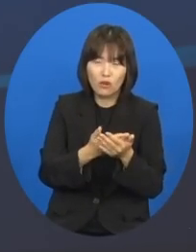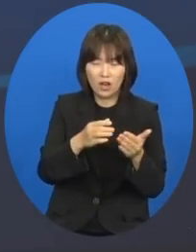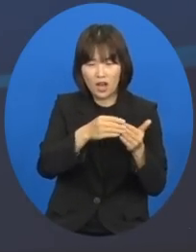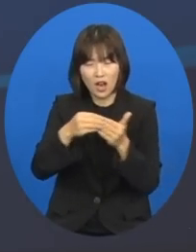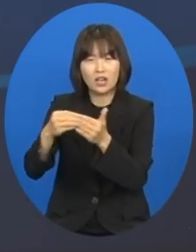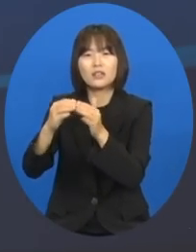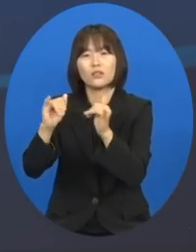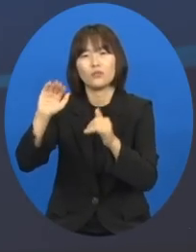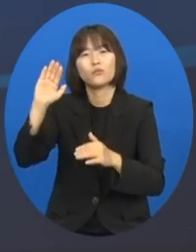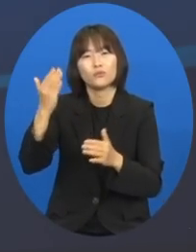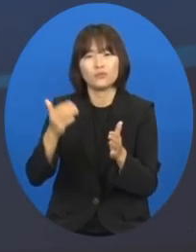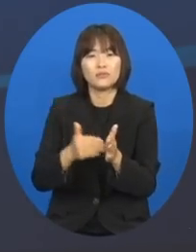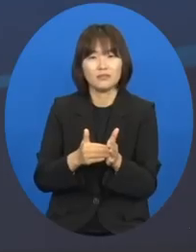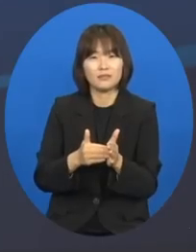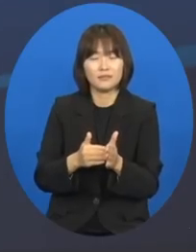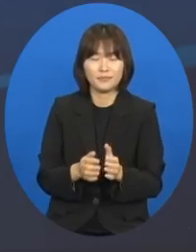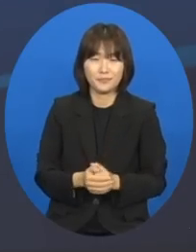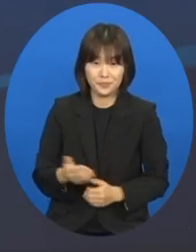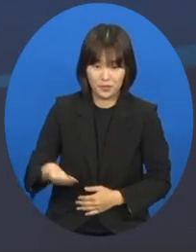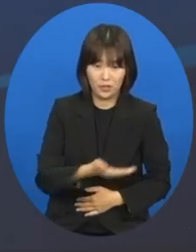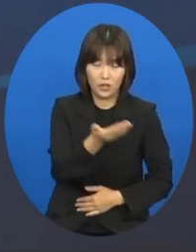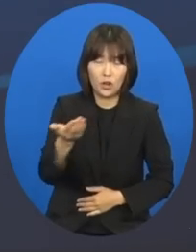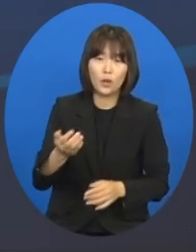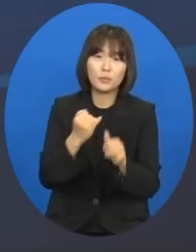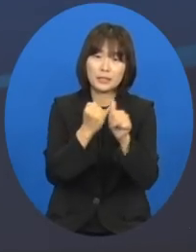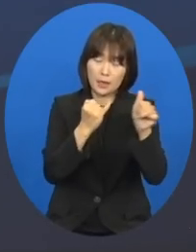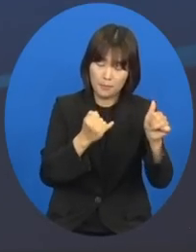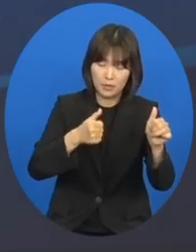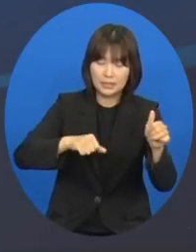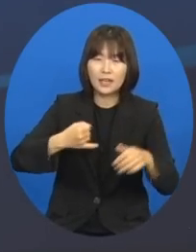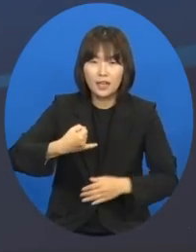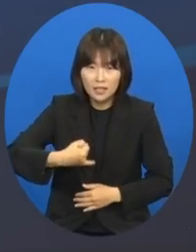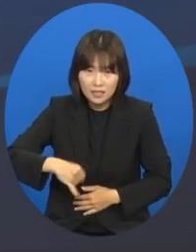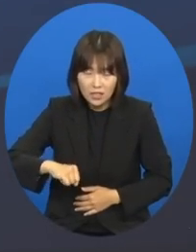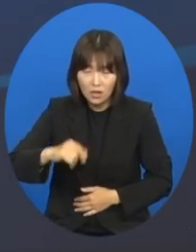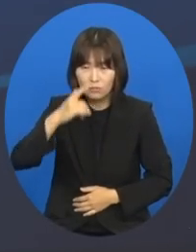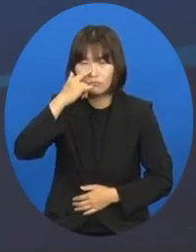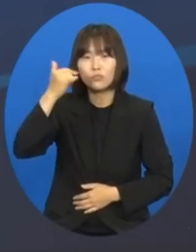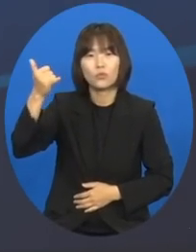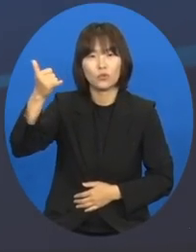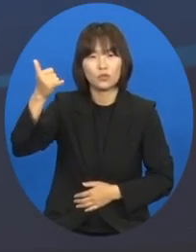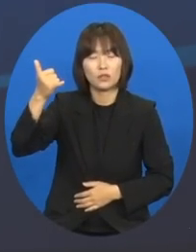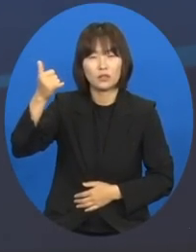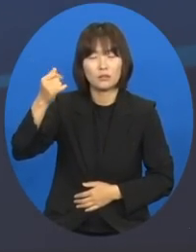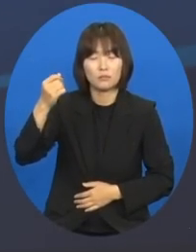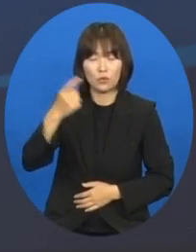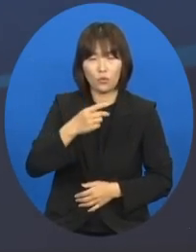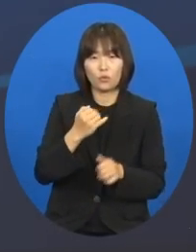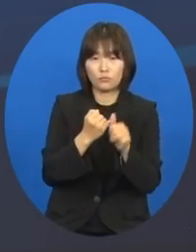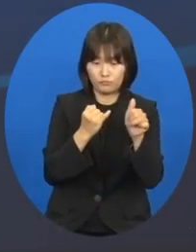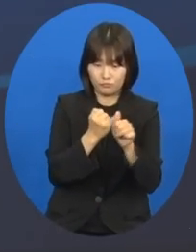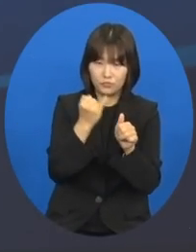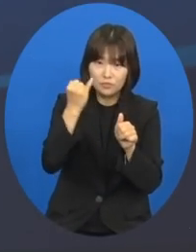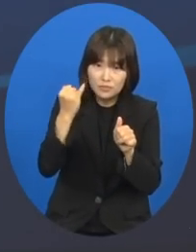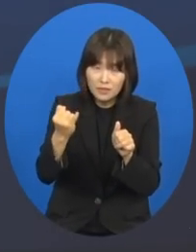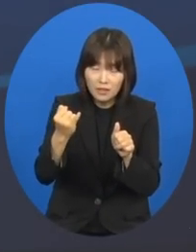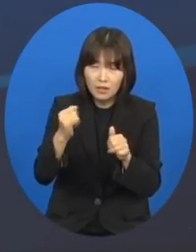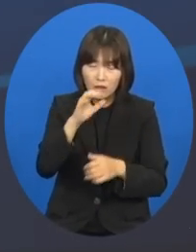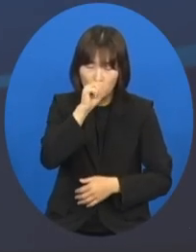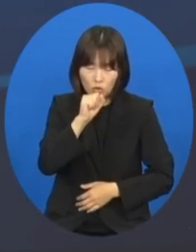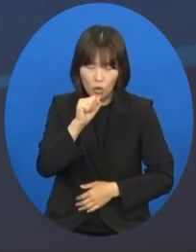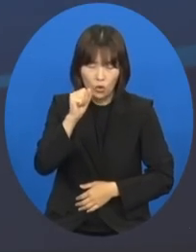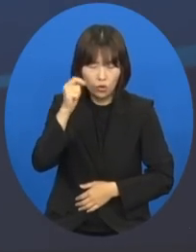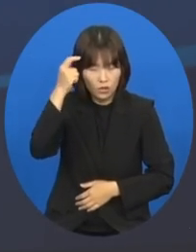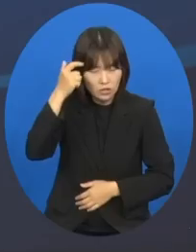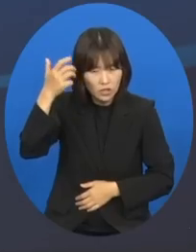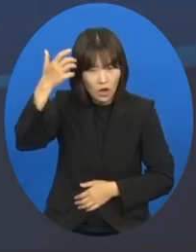되었어요 여러분 여러분의 남편 여러분의 자녀 여러분의 부모님 여러분의 배우자가 좋은 영적인 멘토를